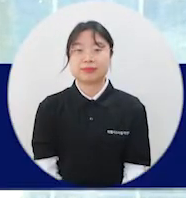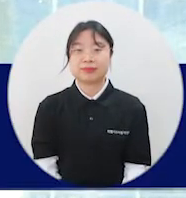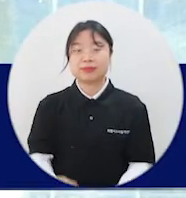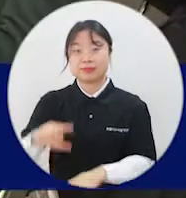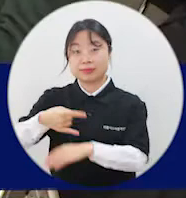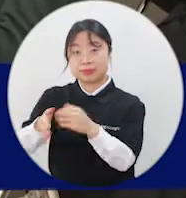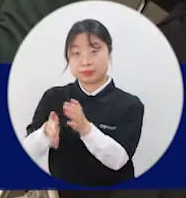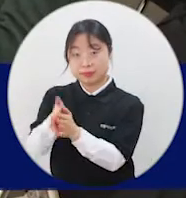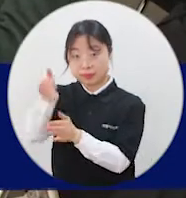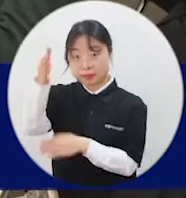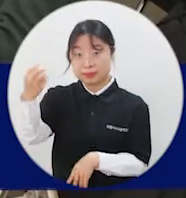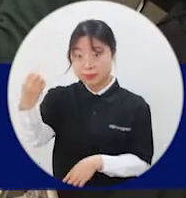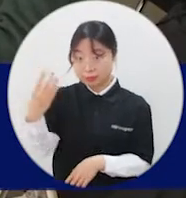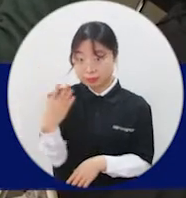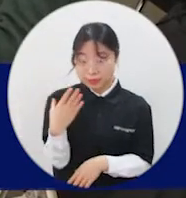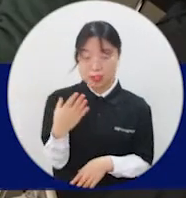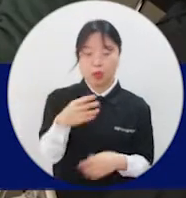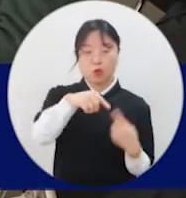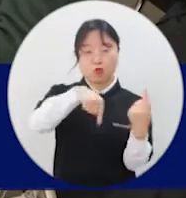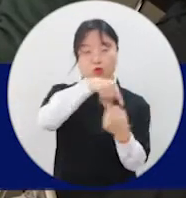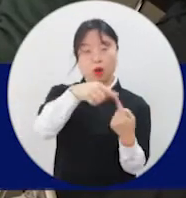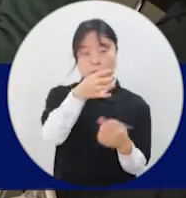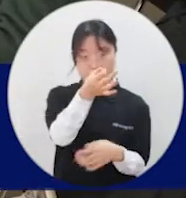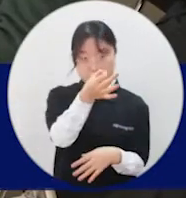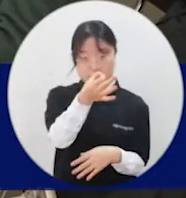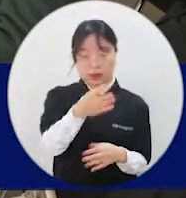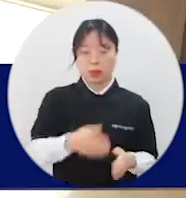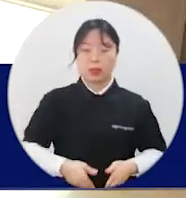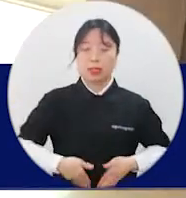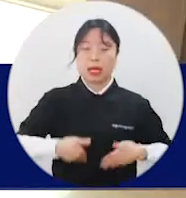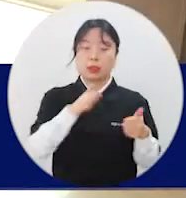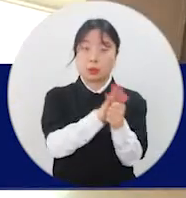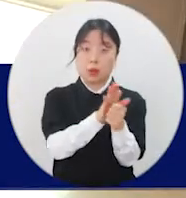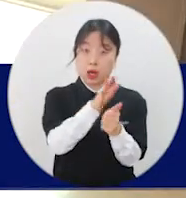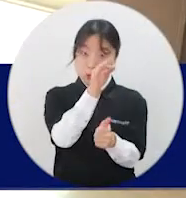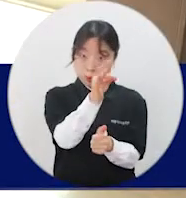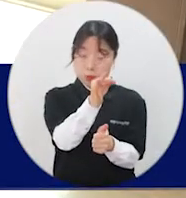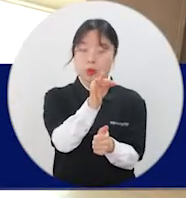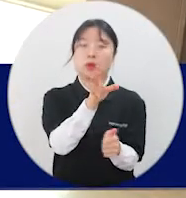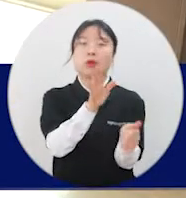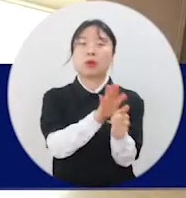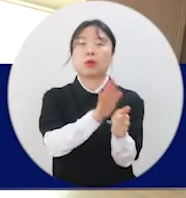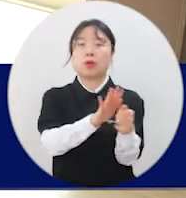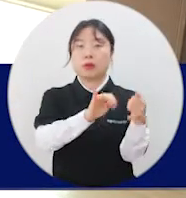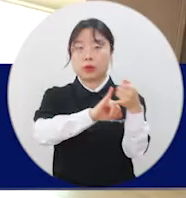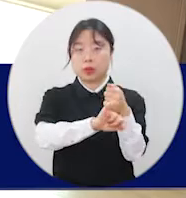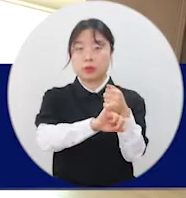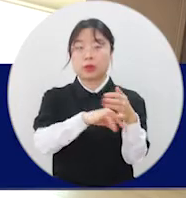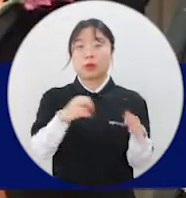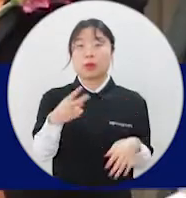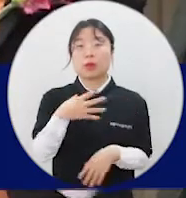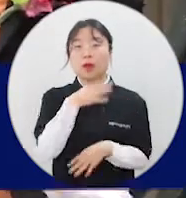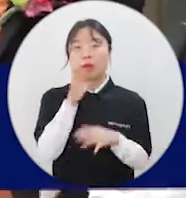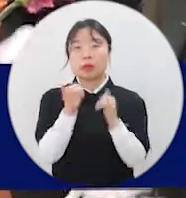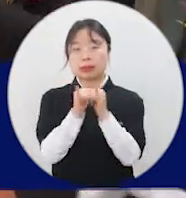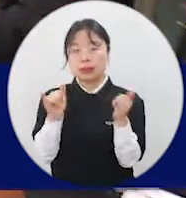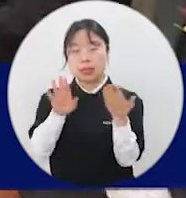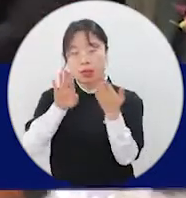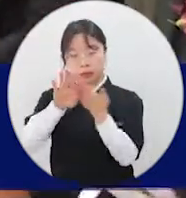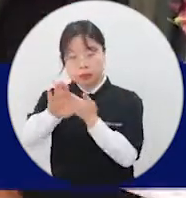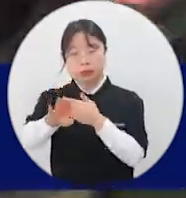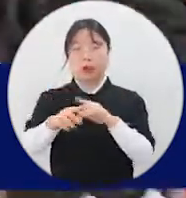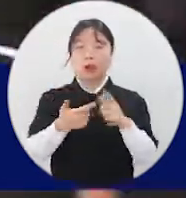의왕시는 경로당의 운영비와 냉난방비 등을 지원함으로써 경로당 활성화와 어르신들의 여가복지 증진을